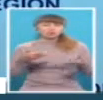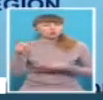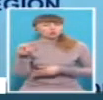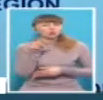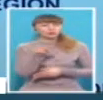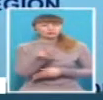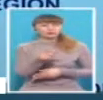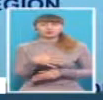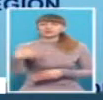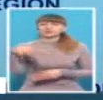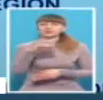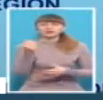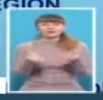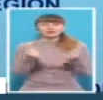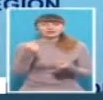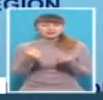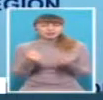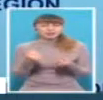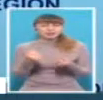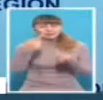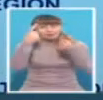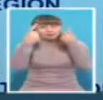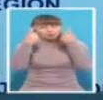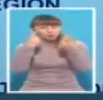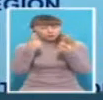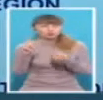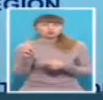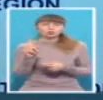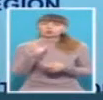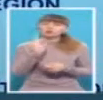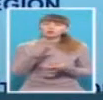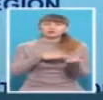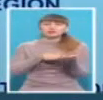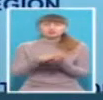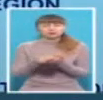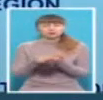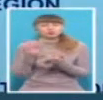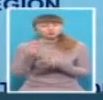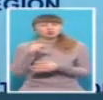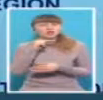жүргізушілерге екі жақта да қиындата түседі. Сондықтан жүргізушілерге